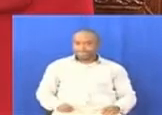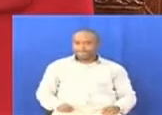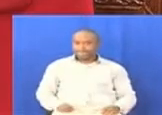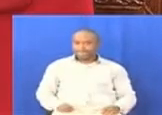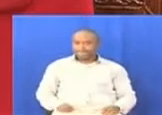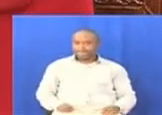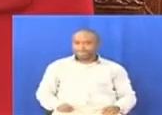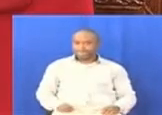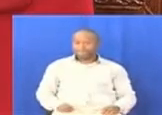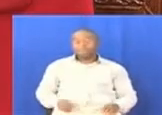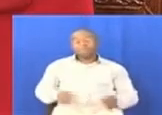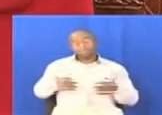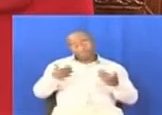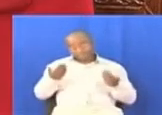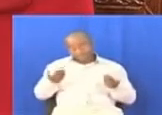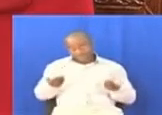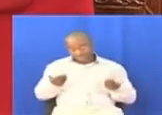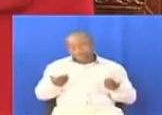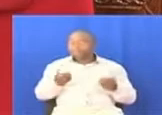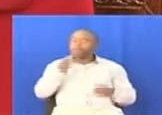Pamoja na hayo Mheshimiwa Spika,